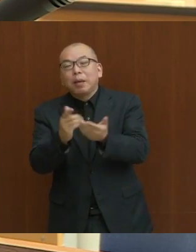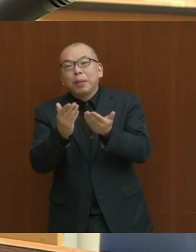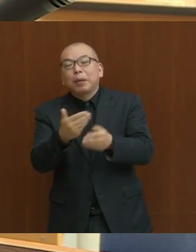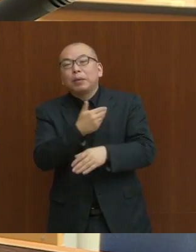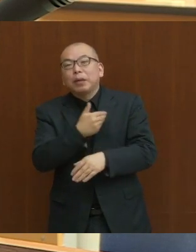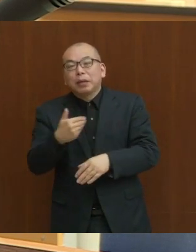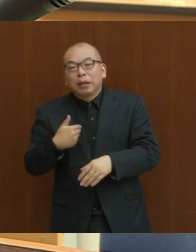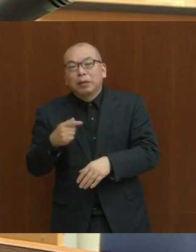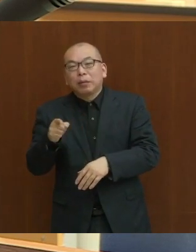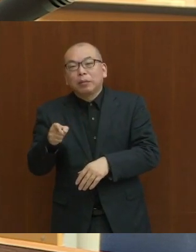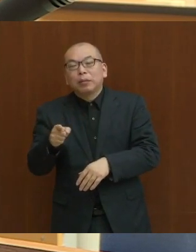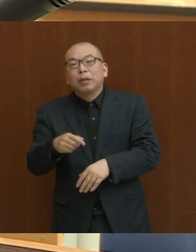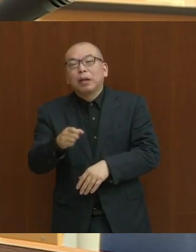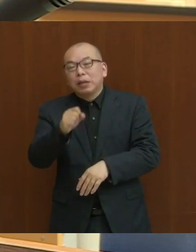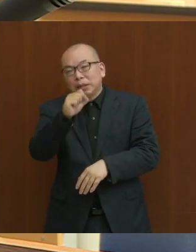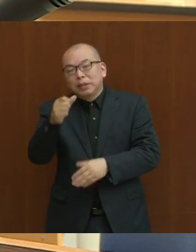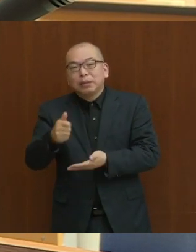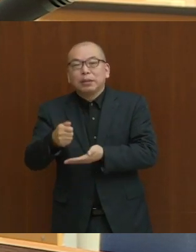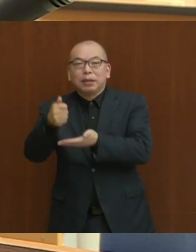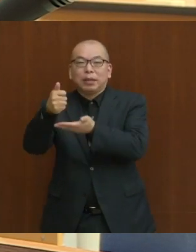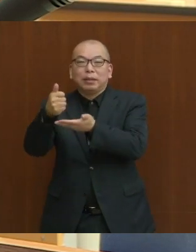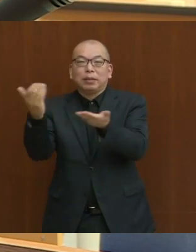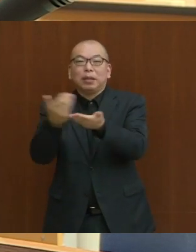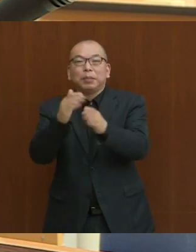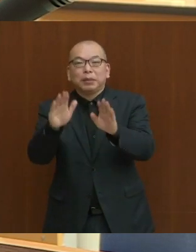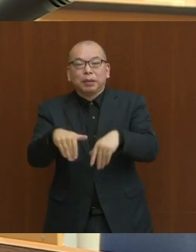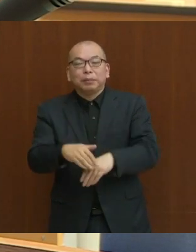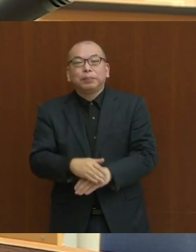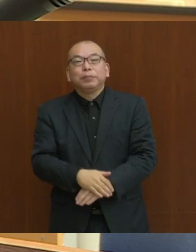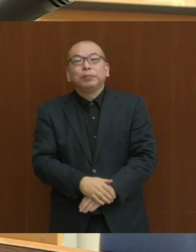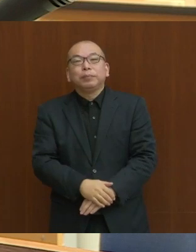大きな財産になると思っています。